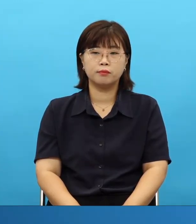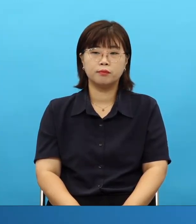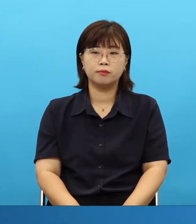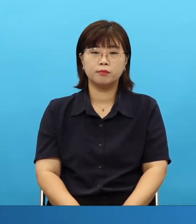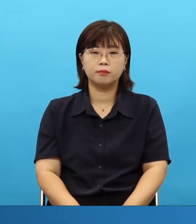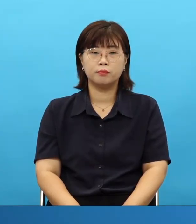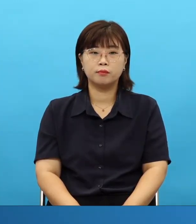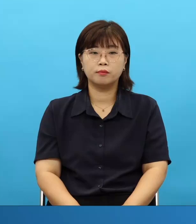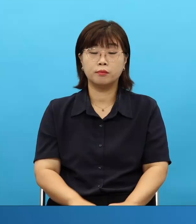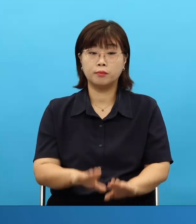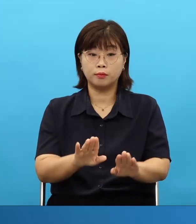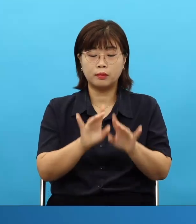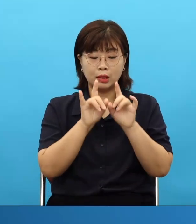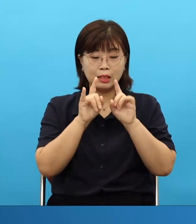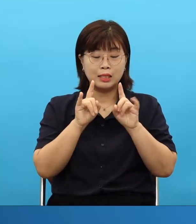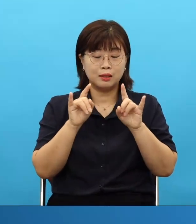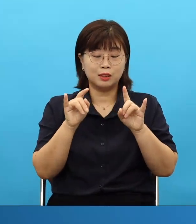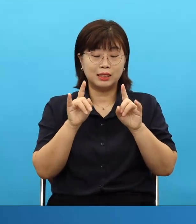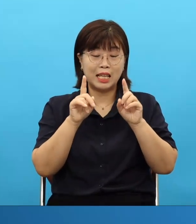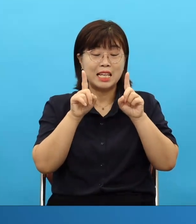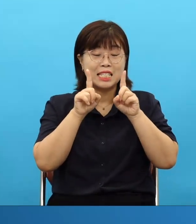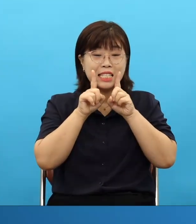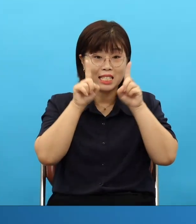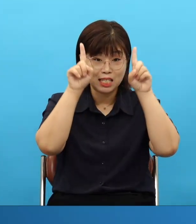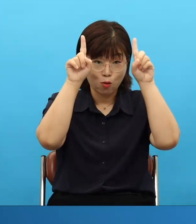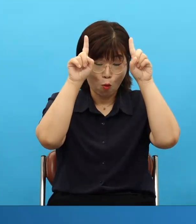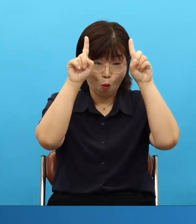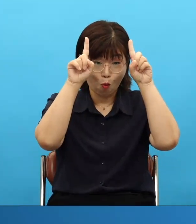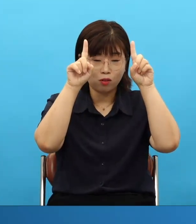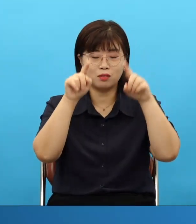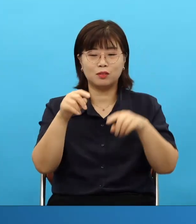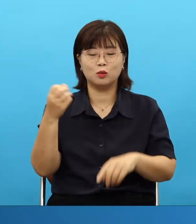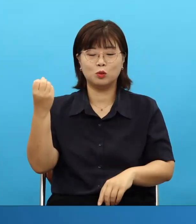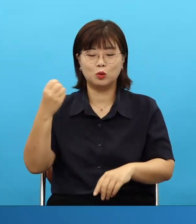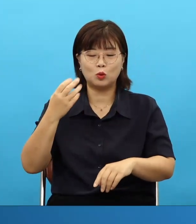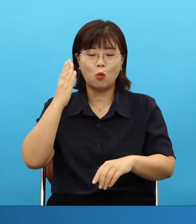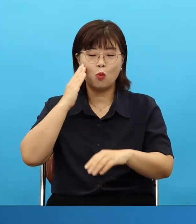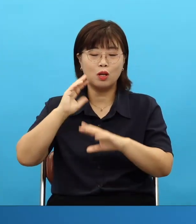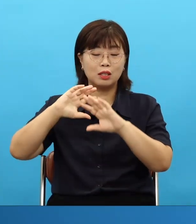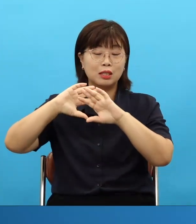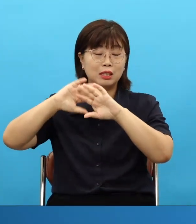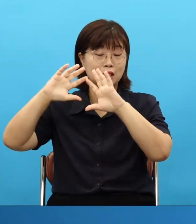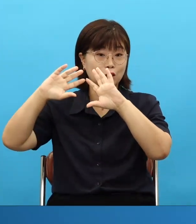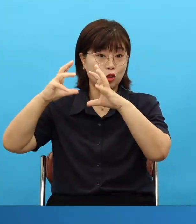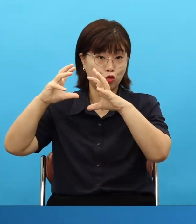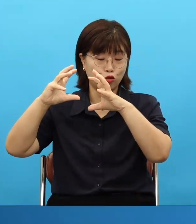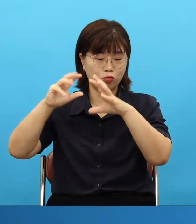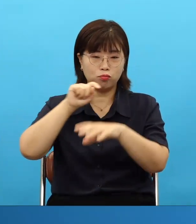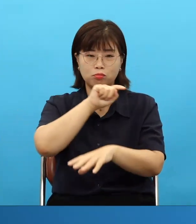뭐 이런 얘기 많이 나오고 있지 않습니까? We hear a lot about hell and of heaven.